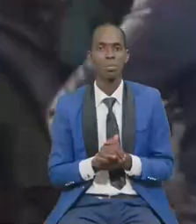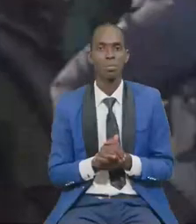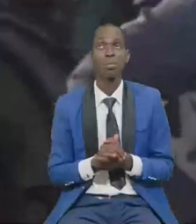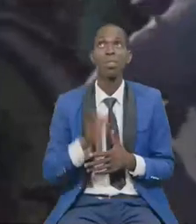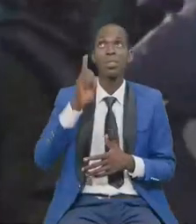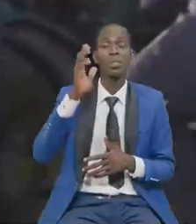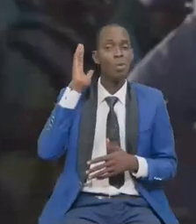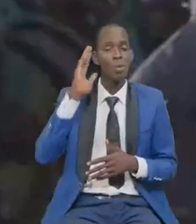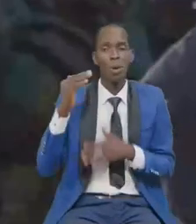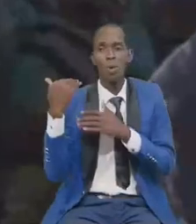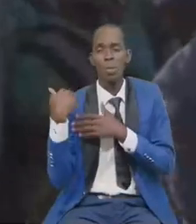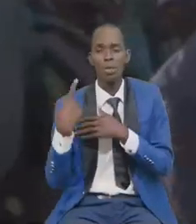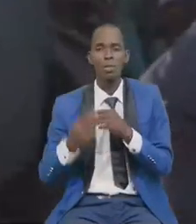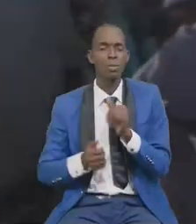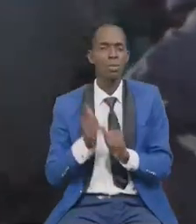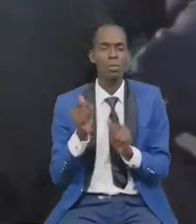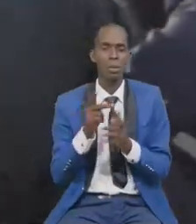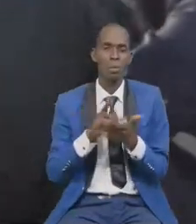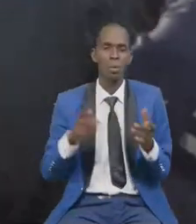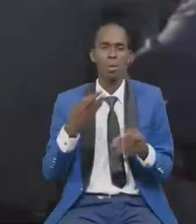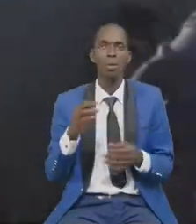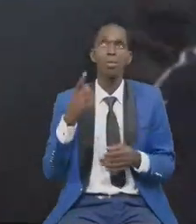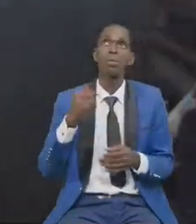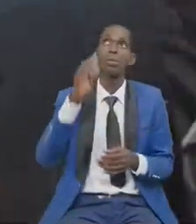Il portera la plus grande partie de la croix.